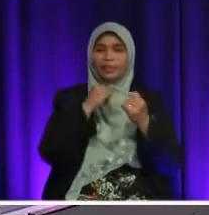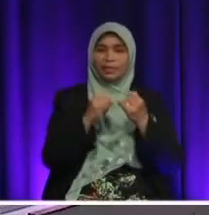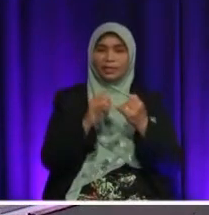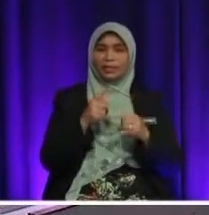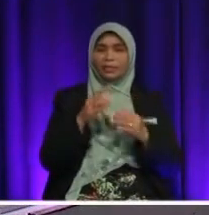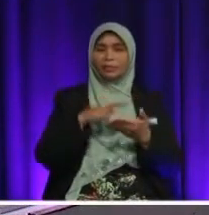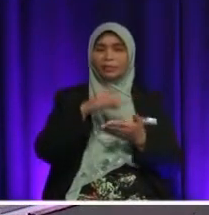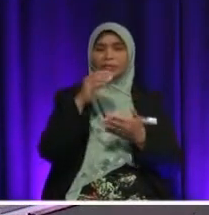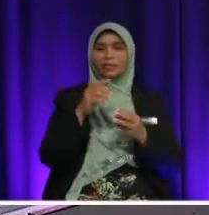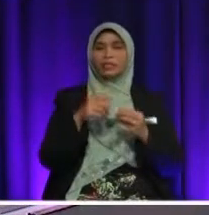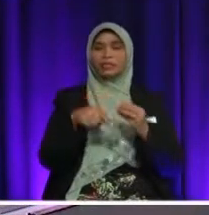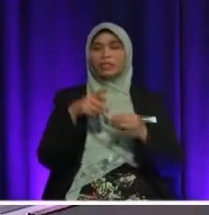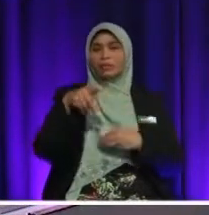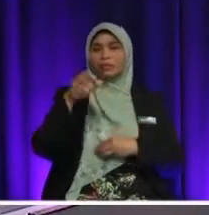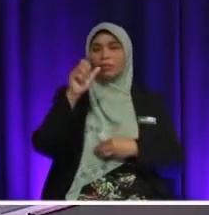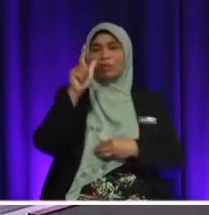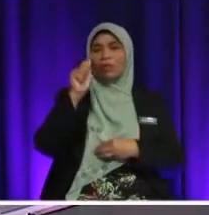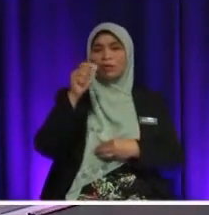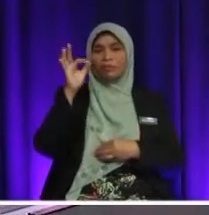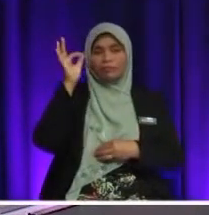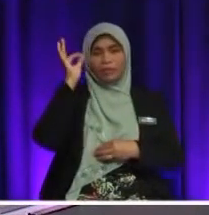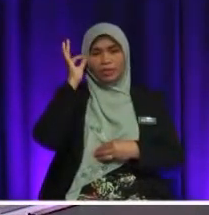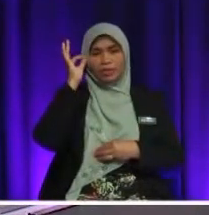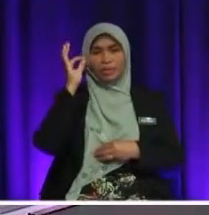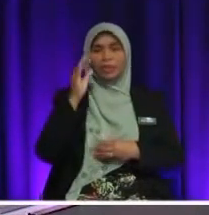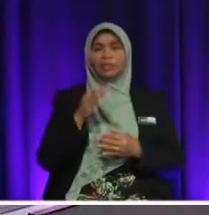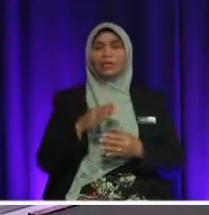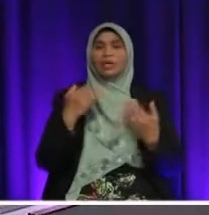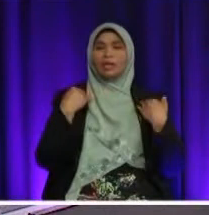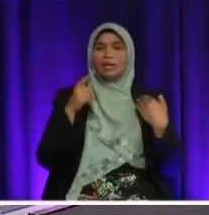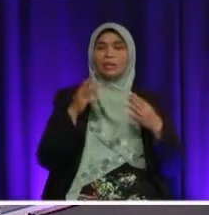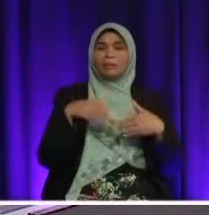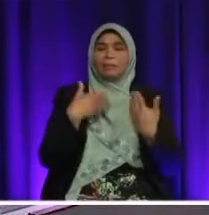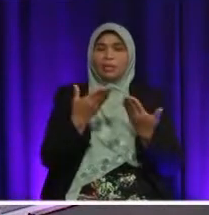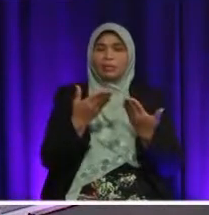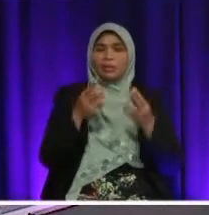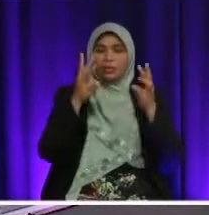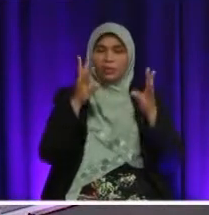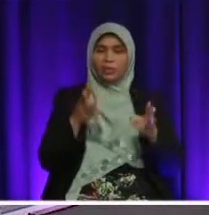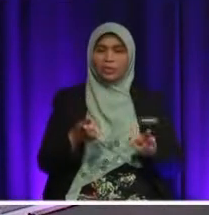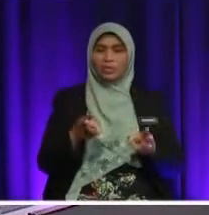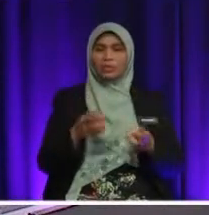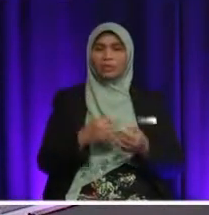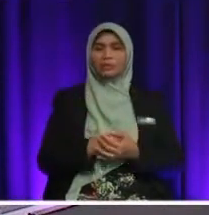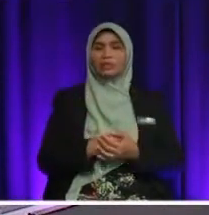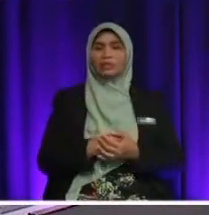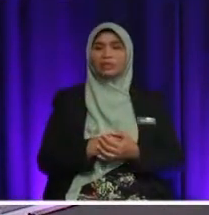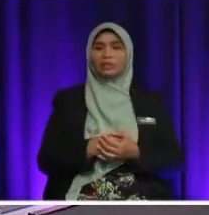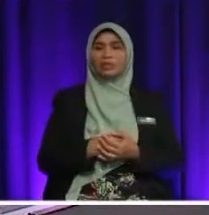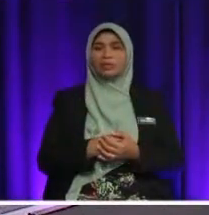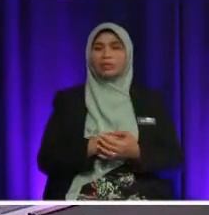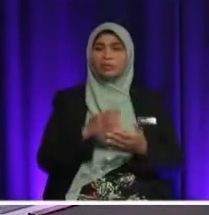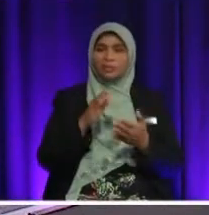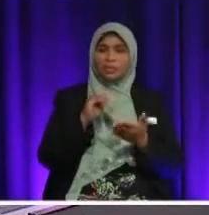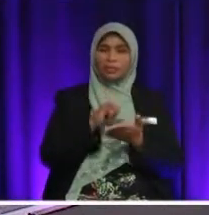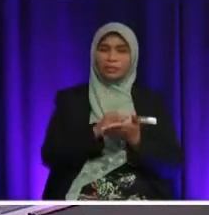kita belajar mengenai pola fikir gimana pola fikir ini adalah bagaimana watak ya demikian watak-watak